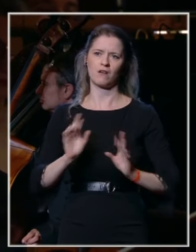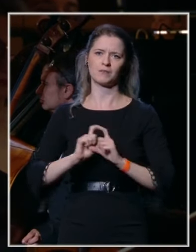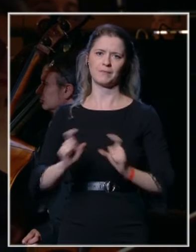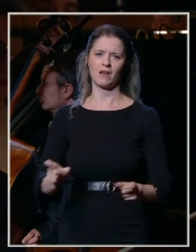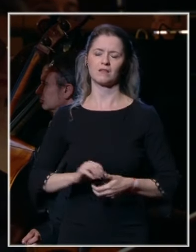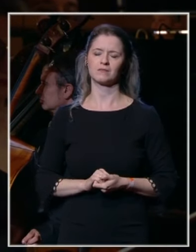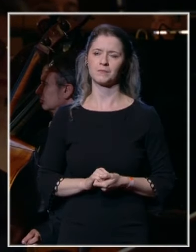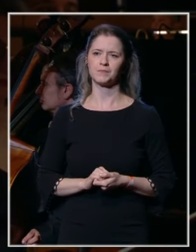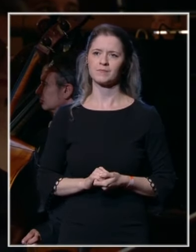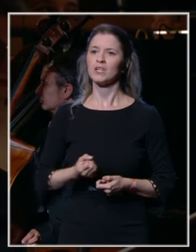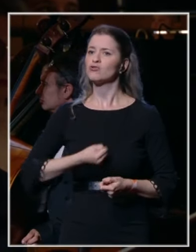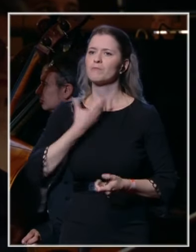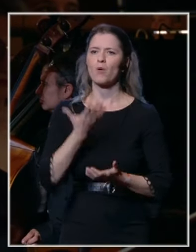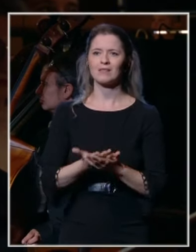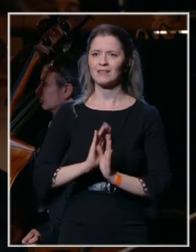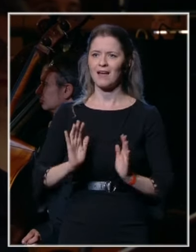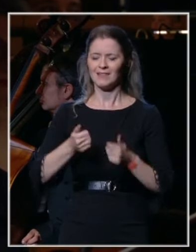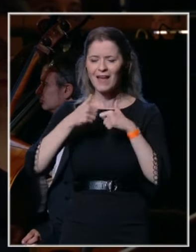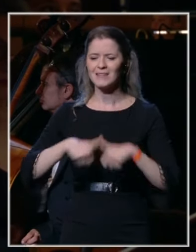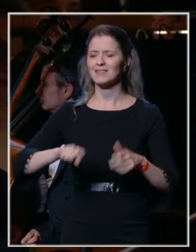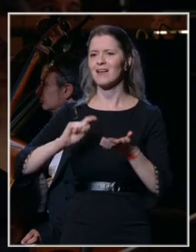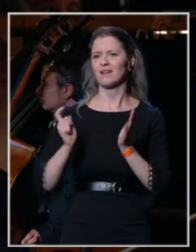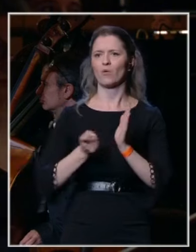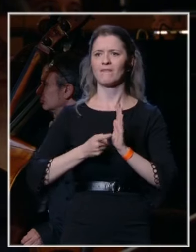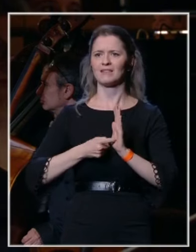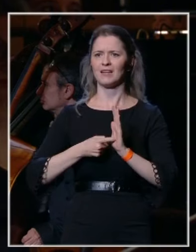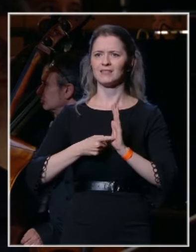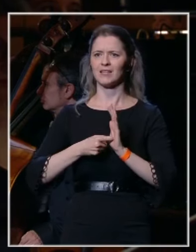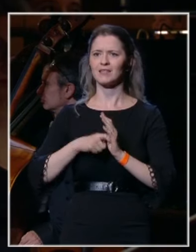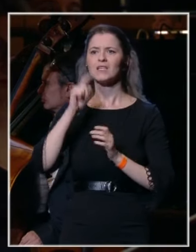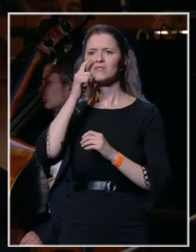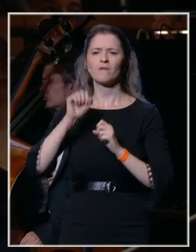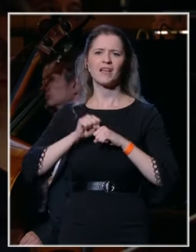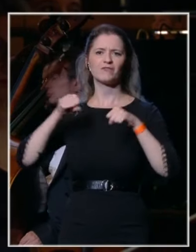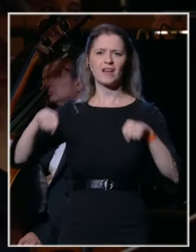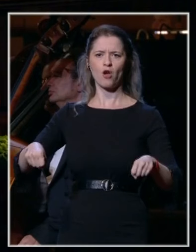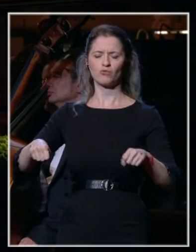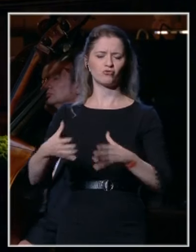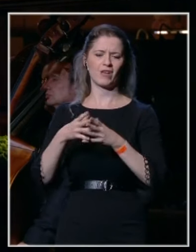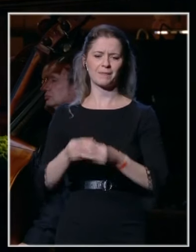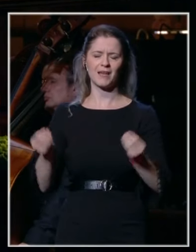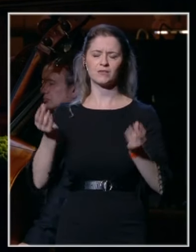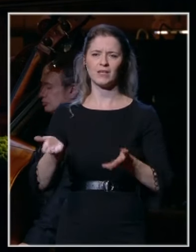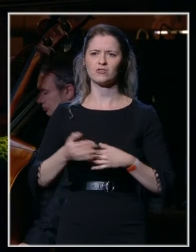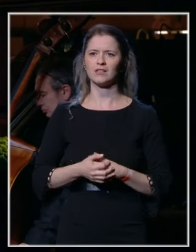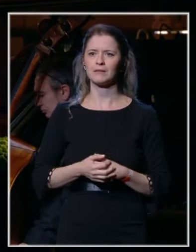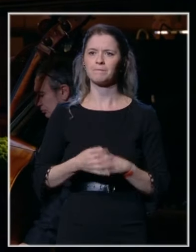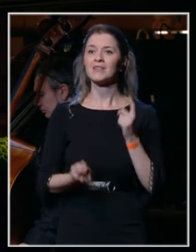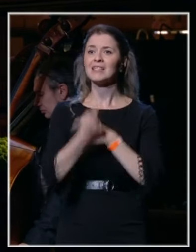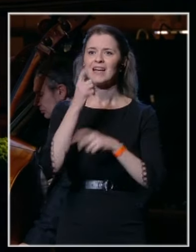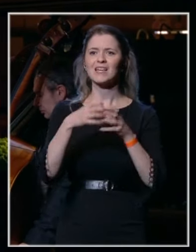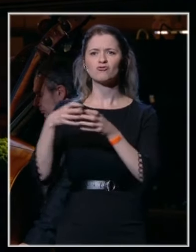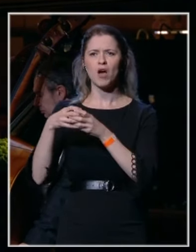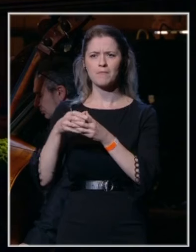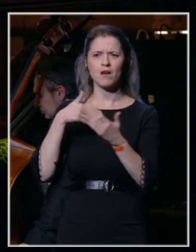Spontán és egyszerre követelték a szovjet fennhatóság megszűnését, az idegen csapatok